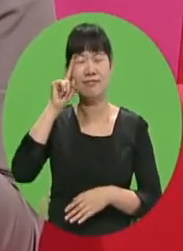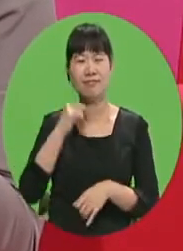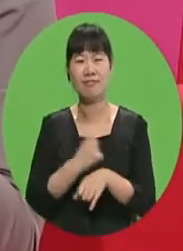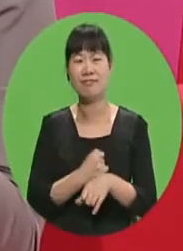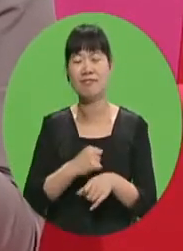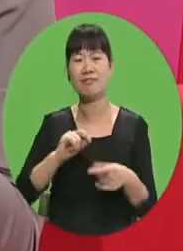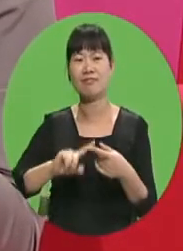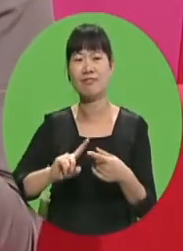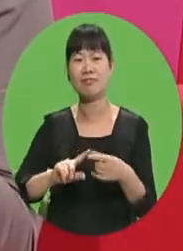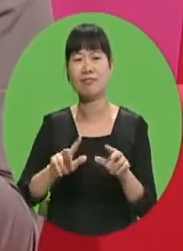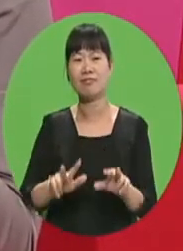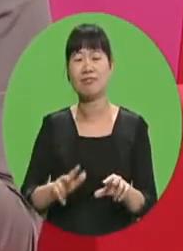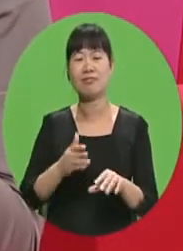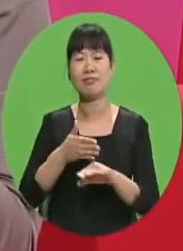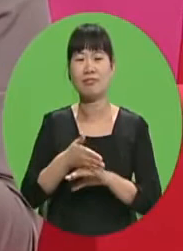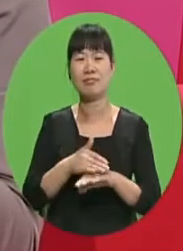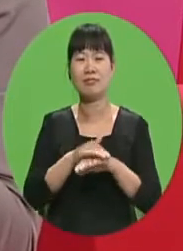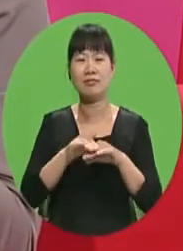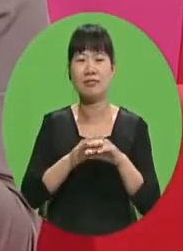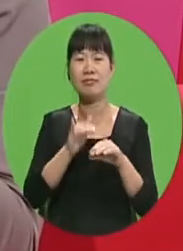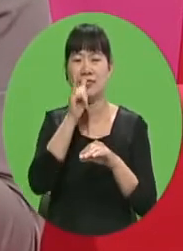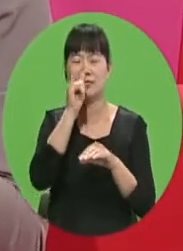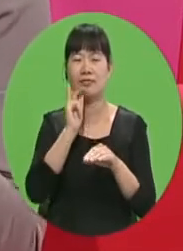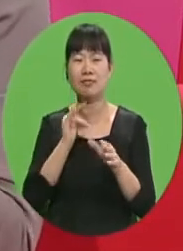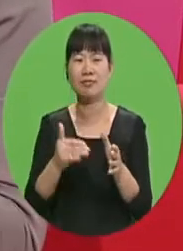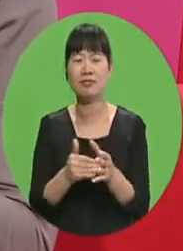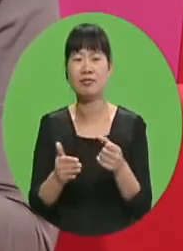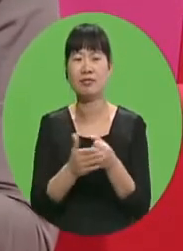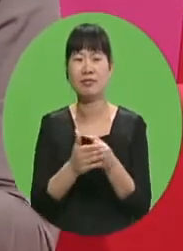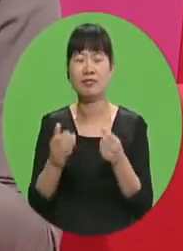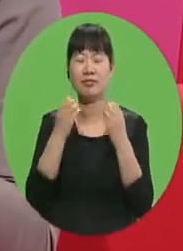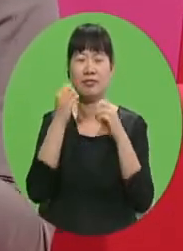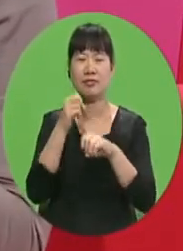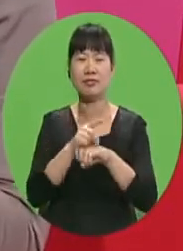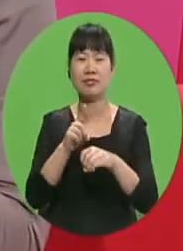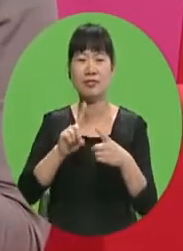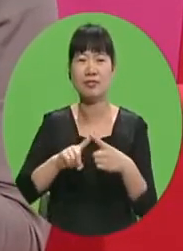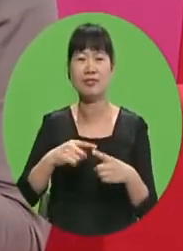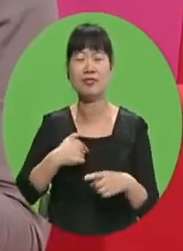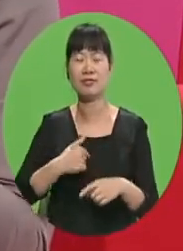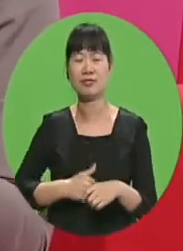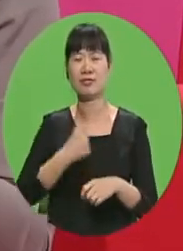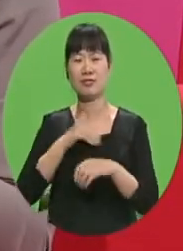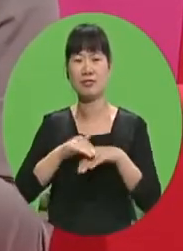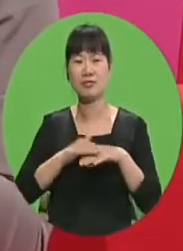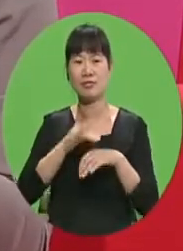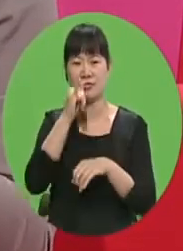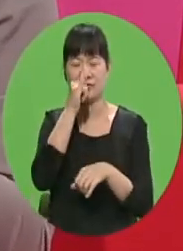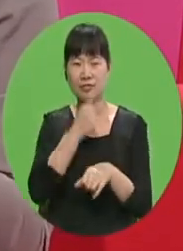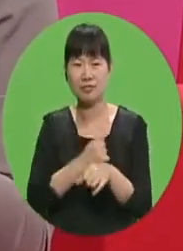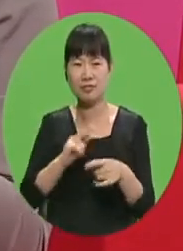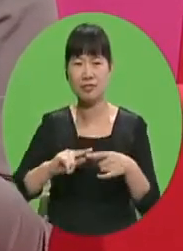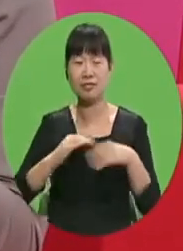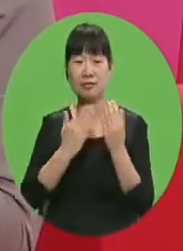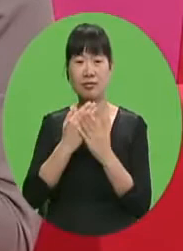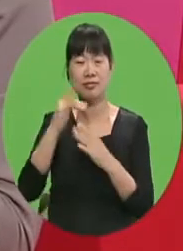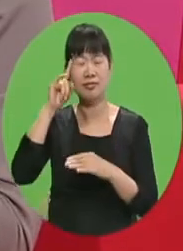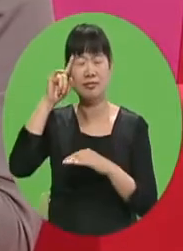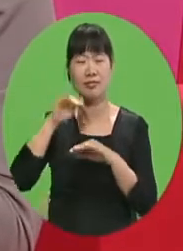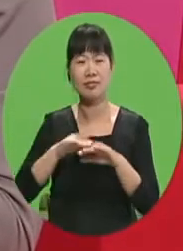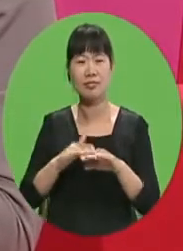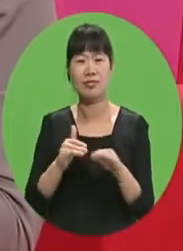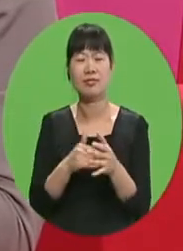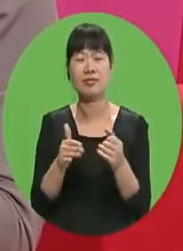이런 네. 것들을 이게 좀 서서히 좀 풀어나가게 됩니다. 그래서 창의성, 그다음에 자기 화 푸는 거, 이런 스트레스를 다 해소하는 것